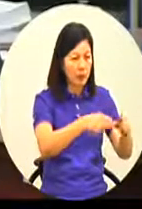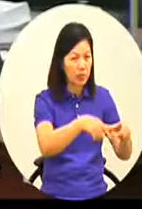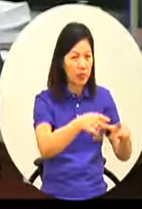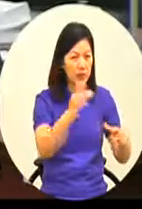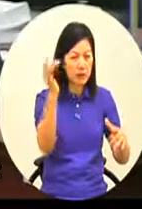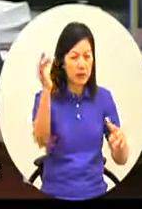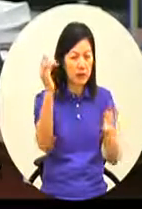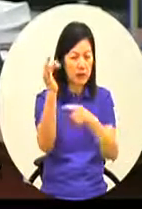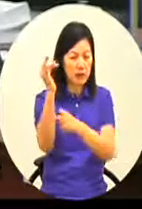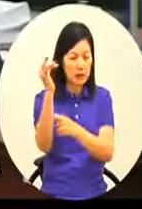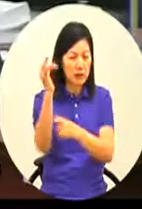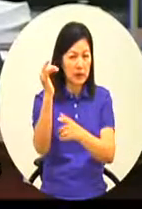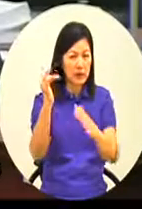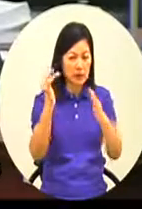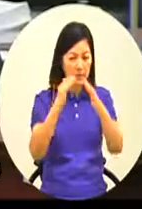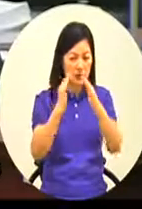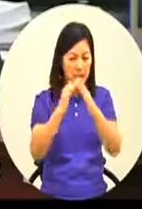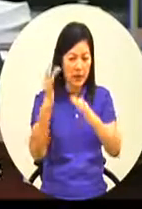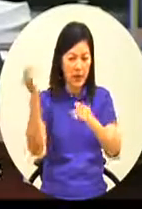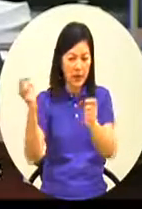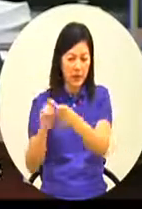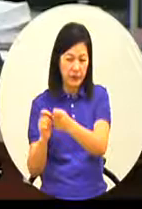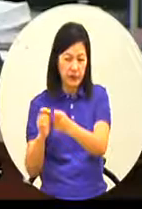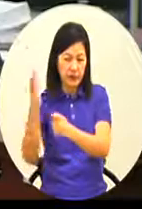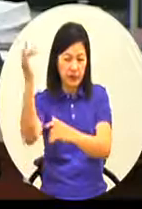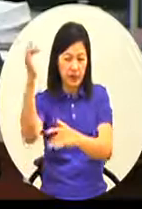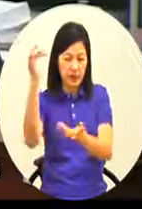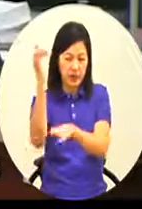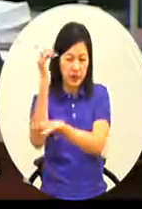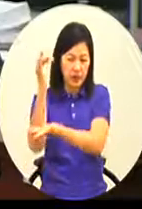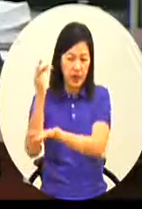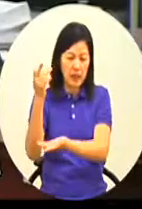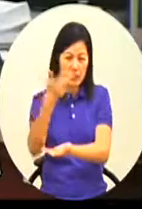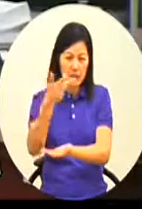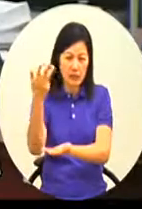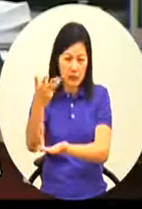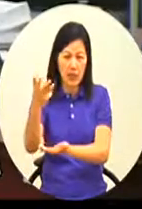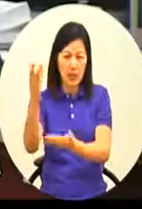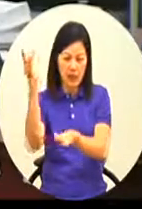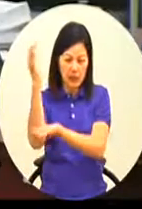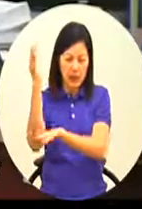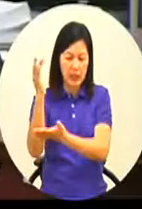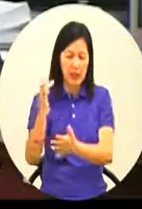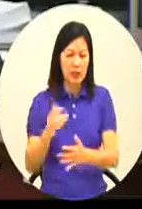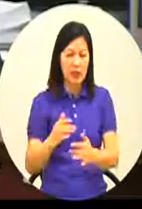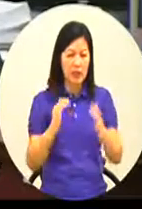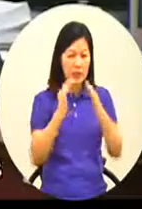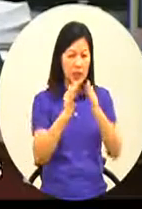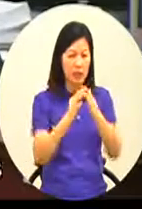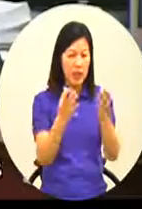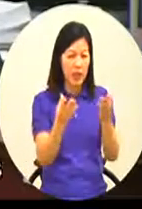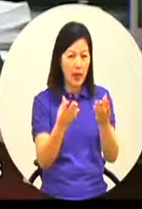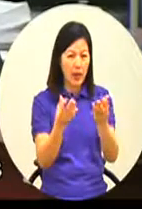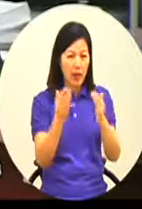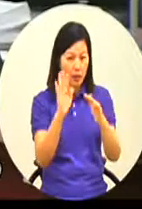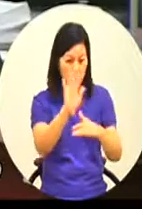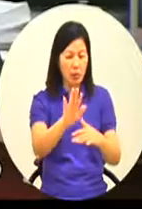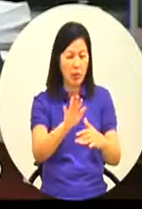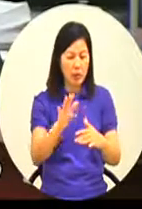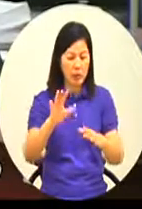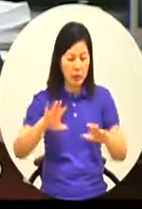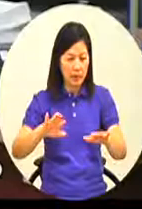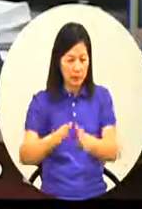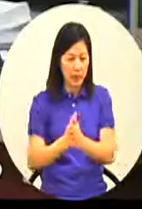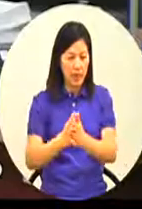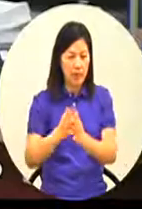开可能七八层，是毋是？迄七八层，你若讲无厝个，佮无要紧，有厝个吼，是毋是？遐迄先优先来甲伊处理一下，请